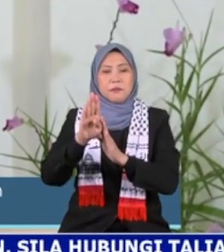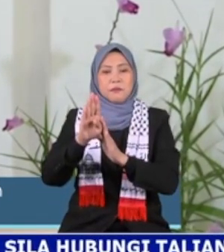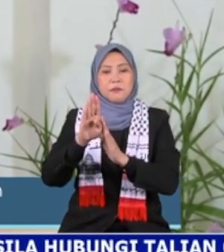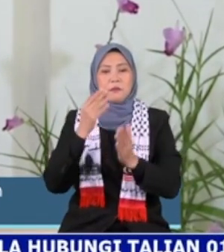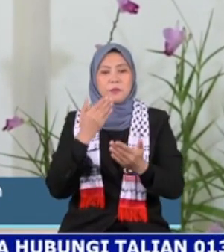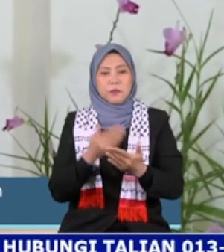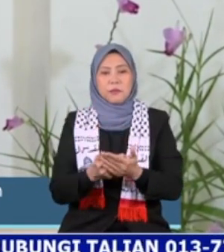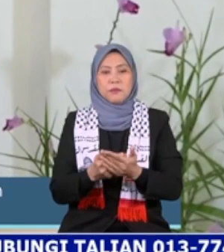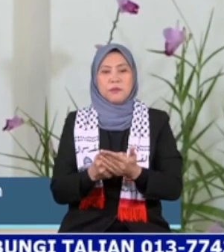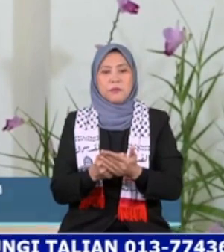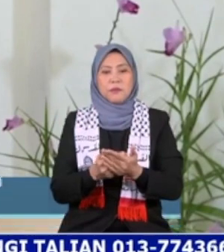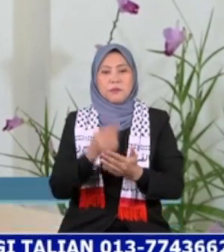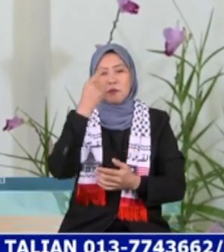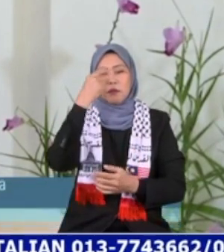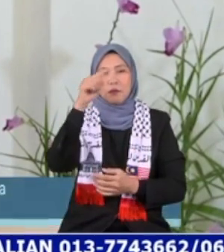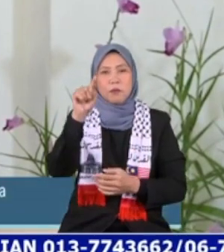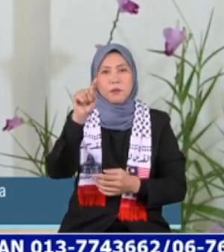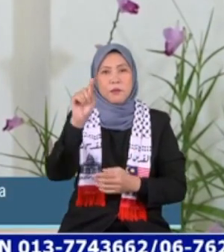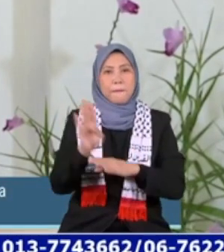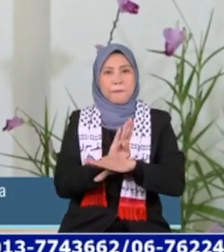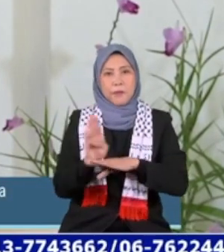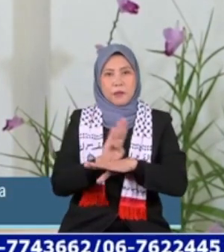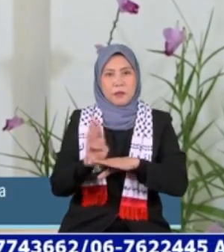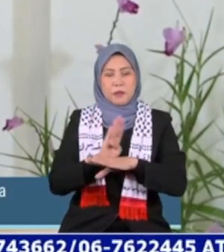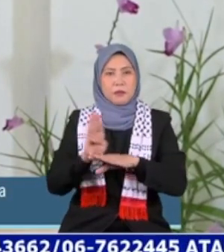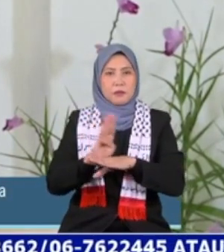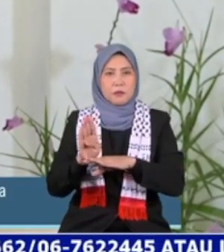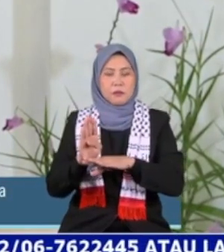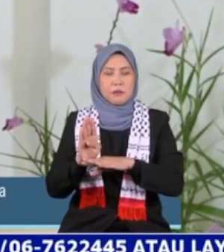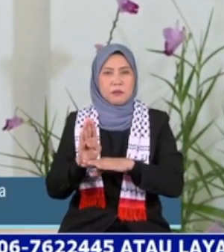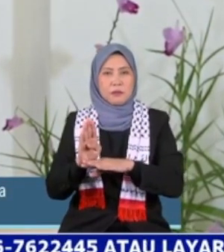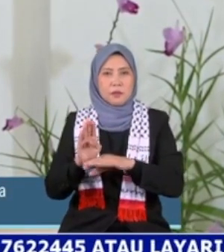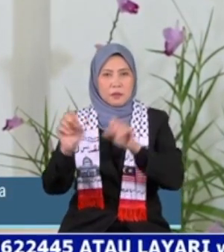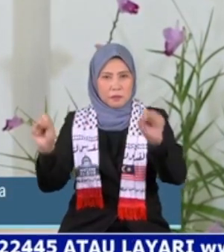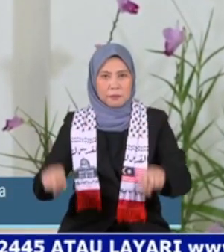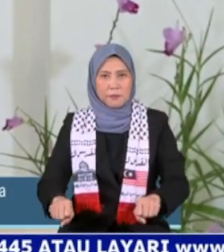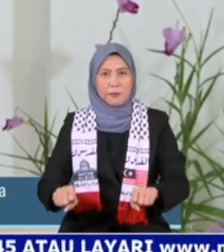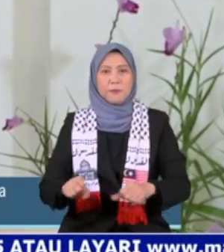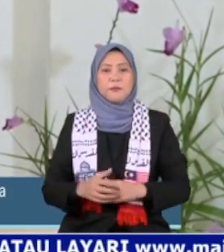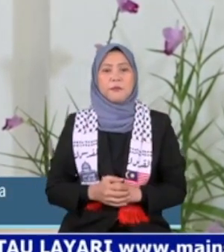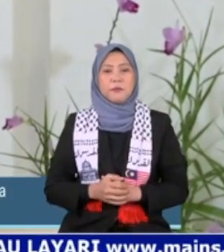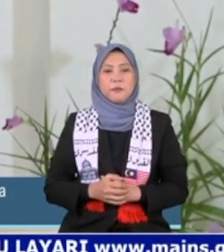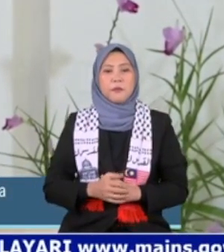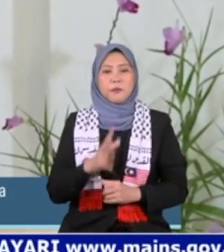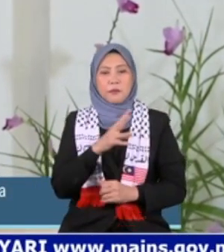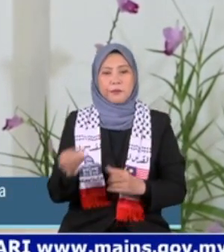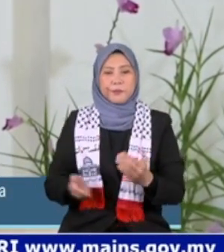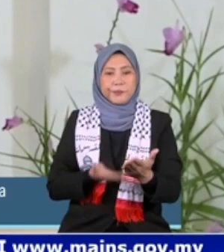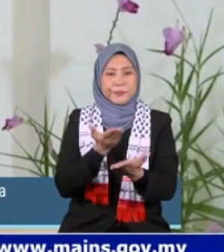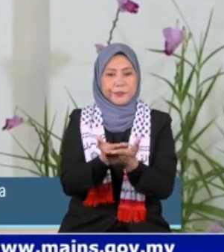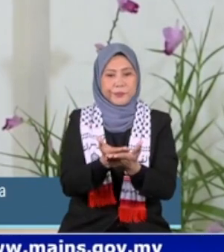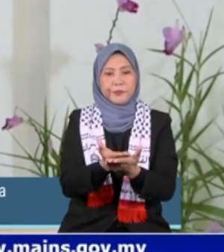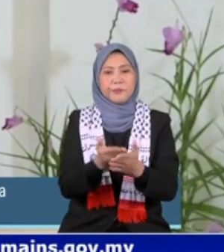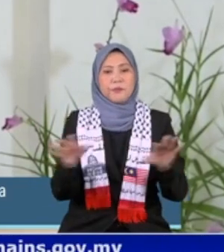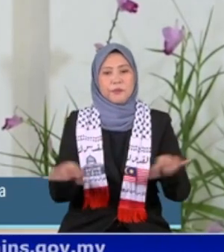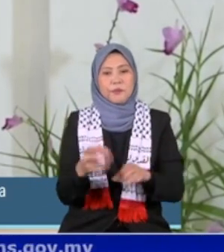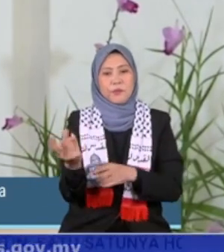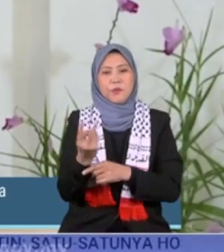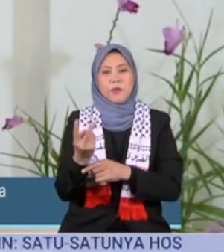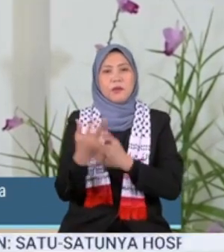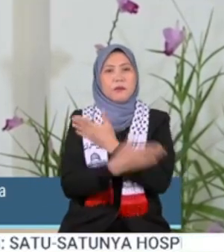goods and people and strengthen the business ecosystem and will improve the Economic attractiveness